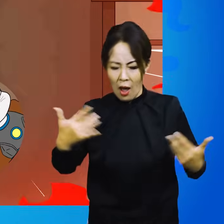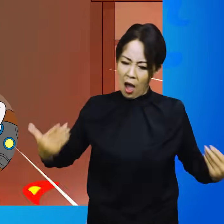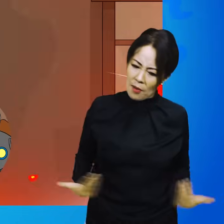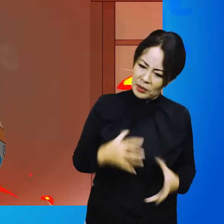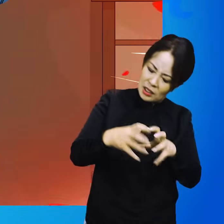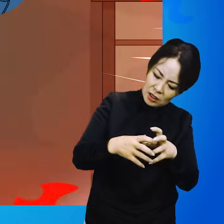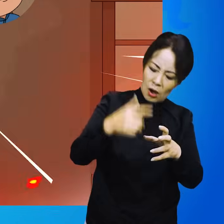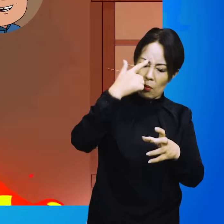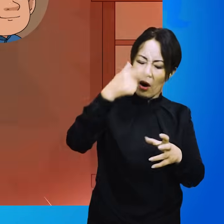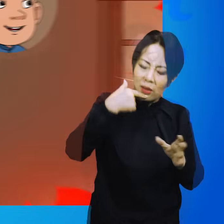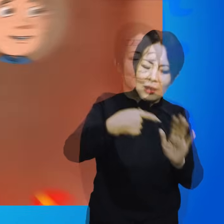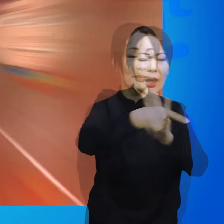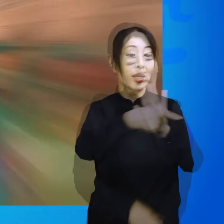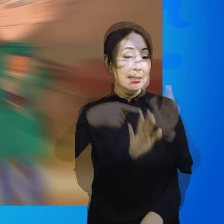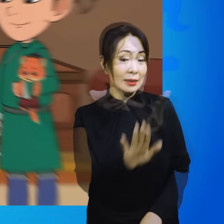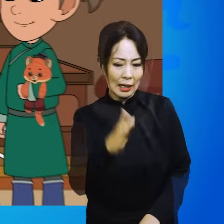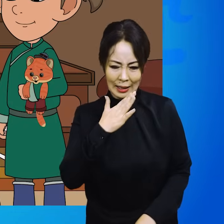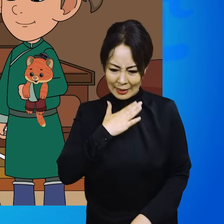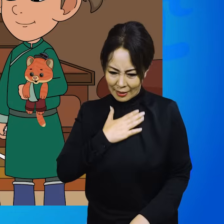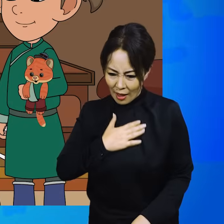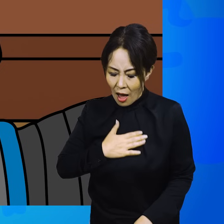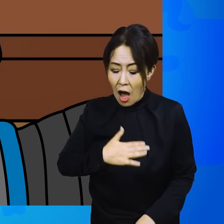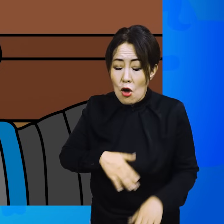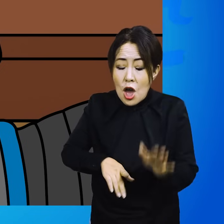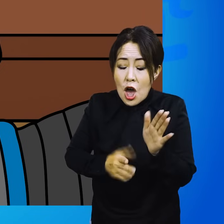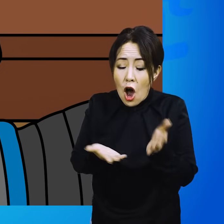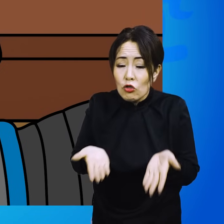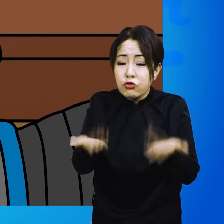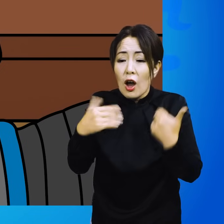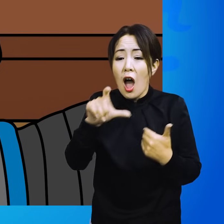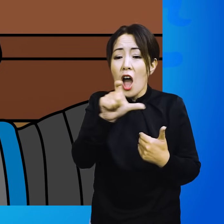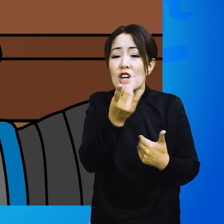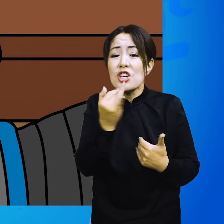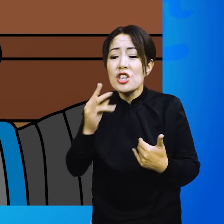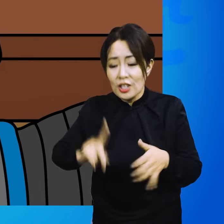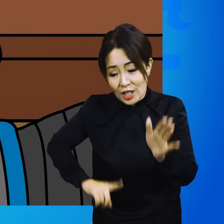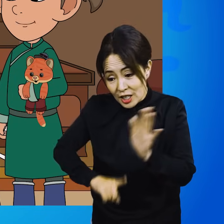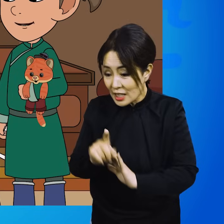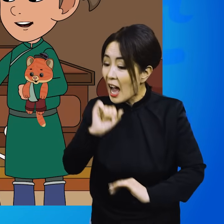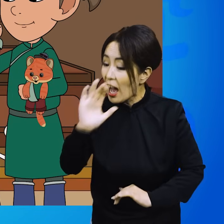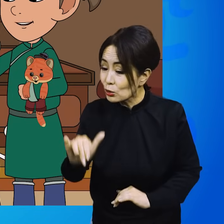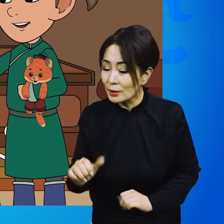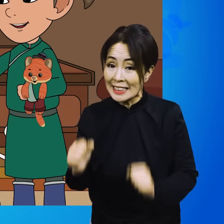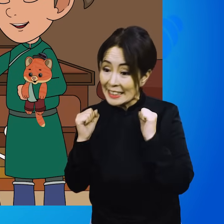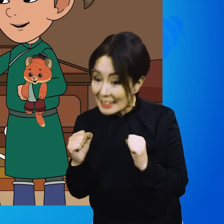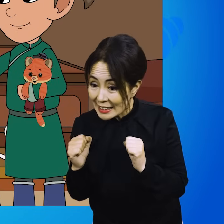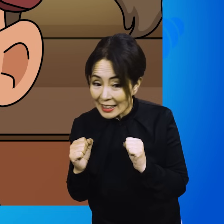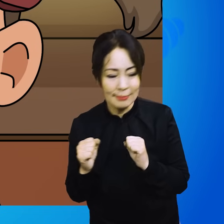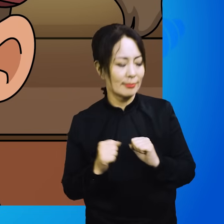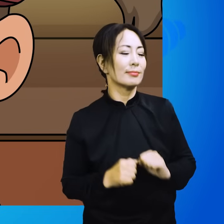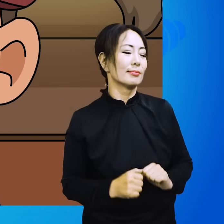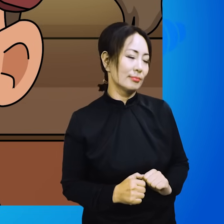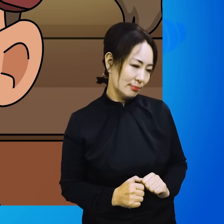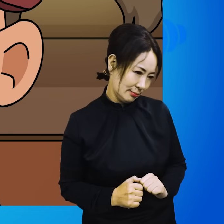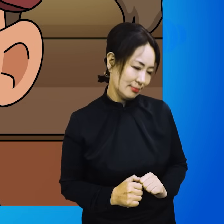хасах долоо ихшиг байгаа юм. За манахан маш энгийнээс нь асуу шүү. За хичээгээрээ.